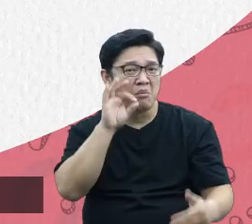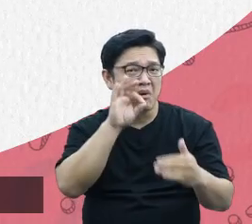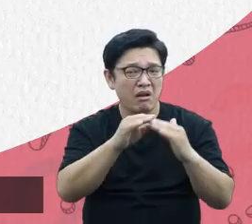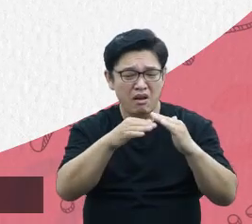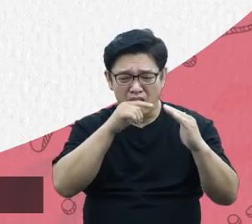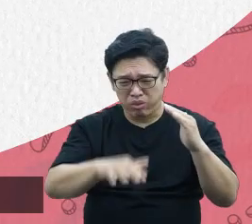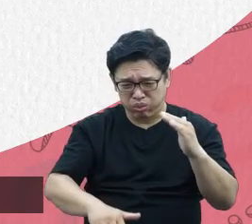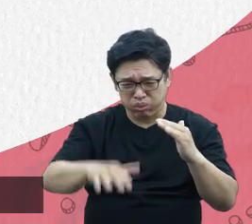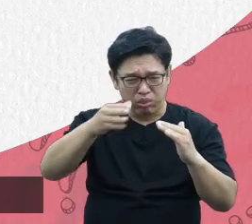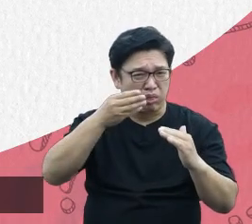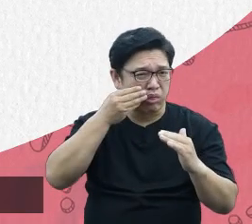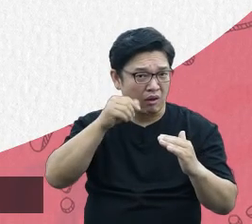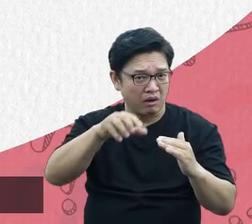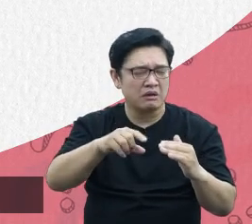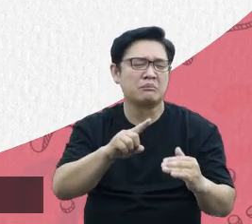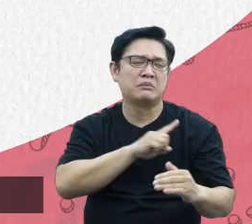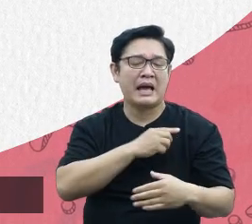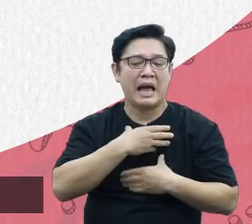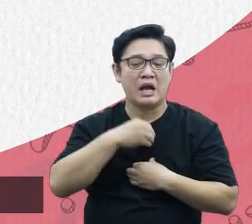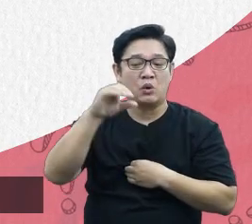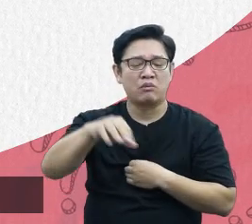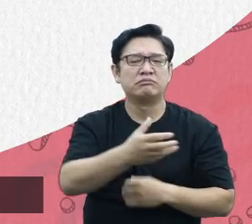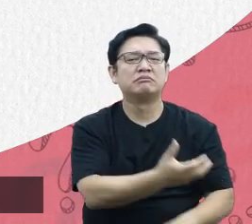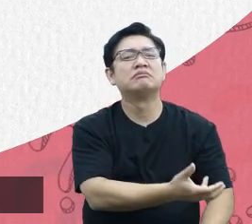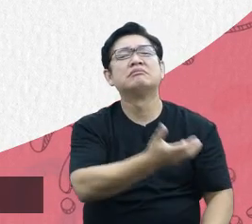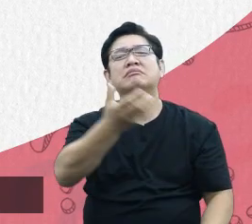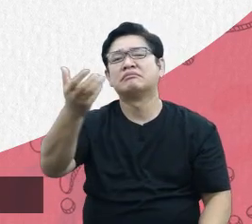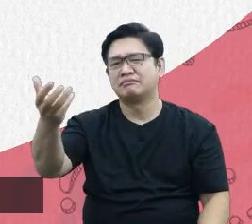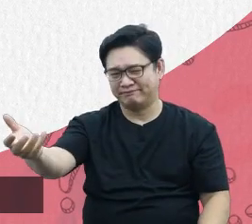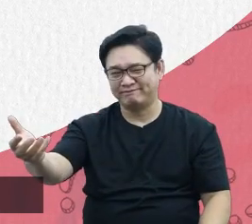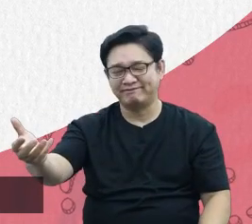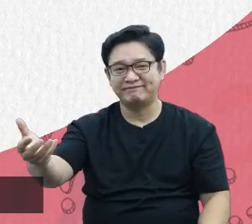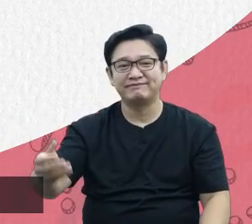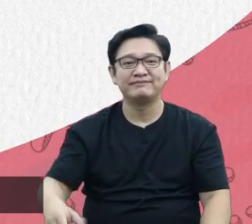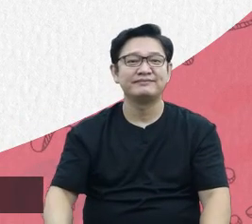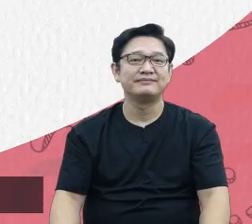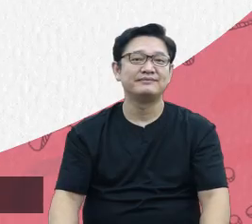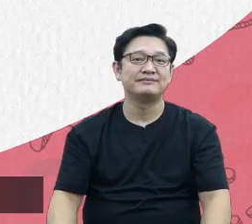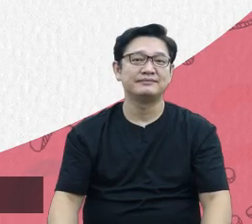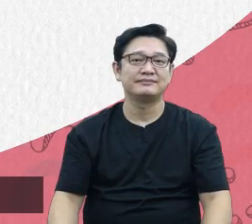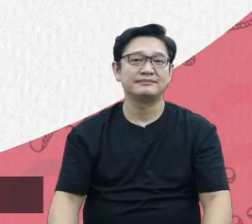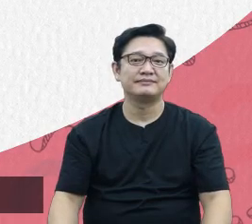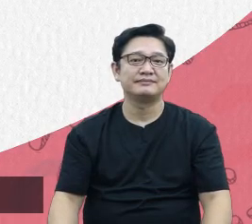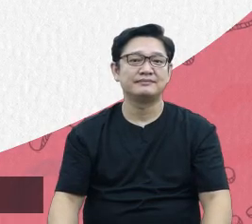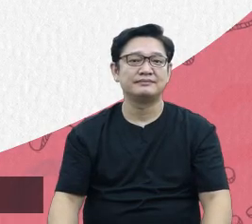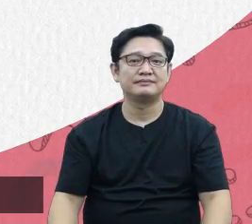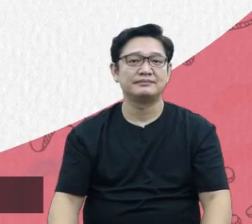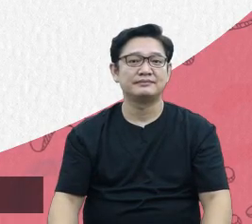만약 물이 자주 잠기는 곳에 살고 있다면 안전한 곳으로 대피해야 합니다.